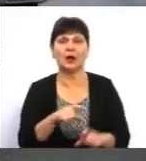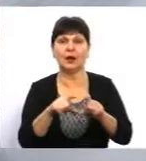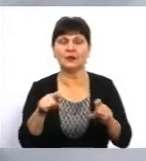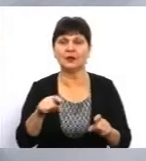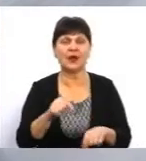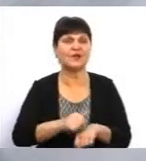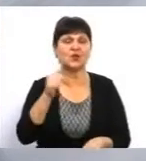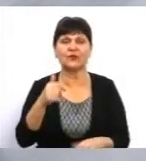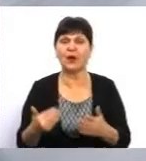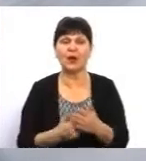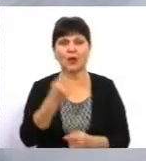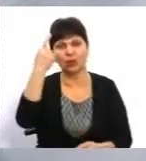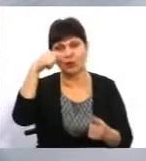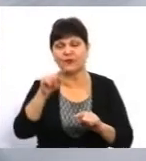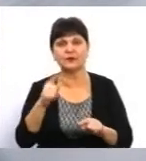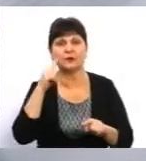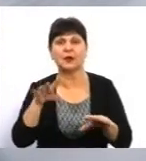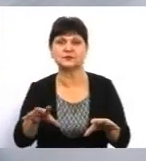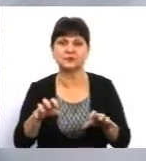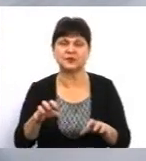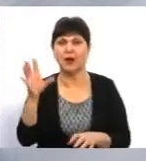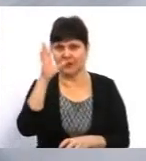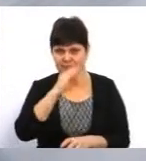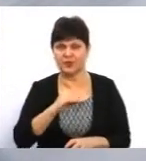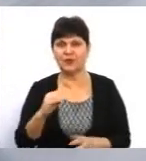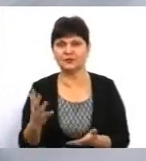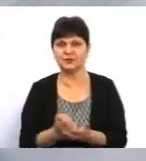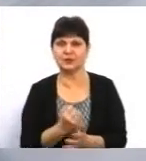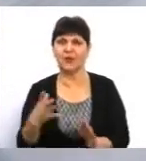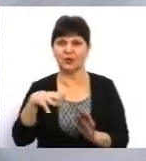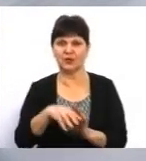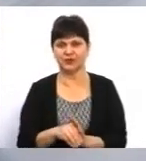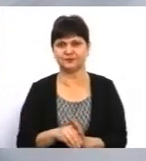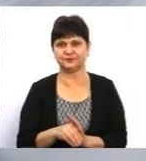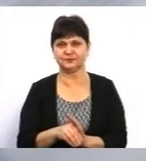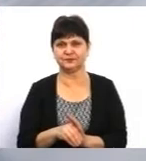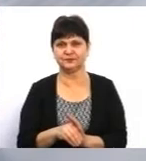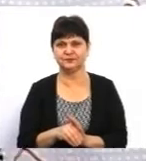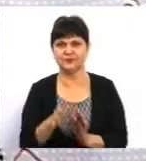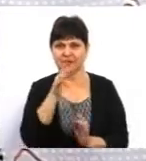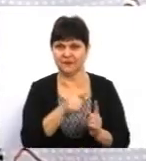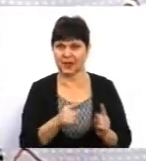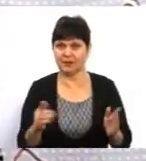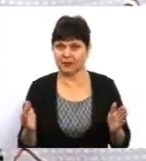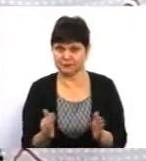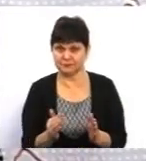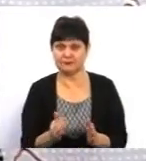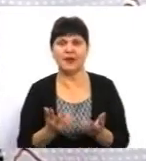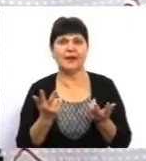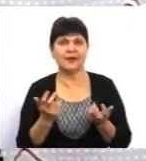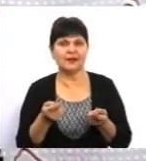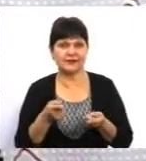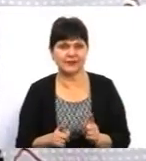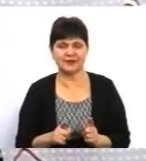новацію, власне, чи були готові, чи все вдалося запровадити доволі, скажімо, в стислі терміни? Ну, дійсно, для працівників